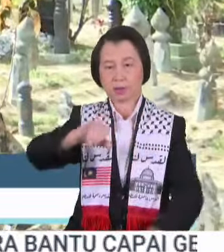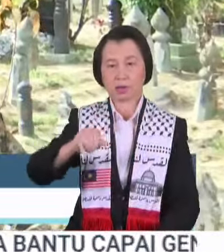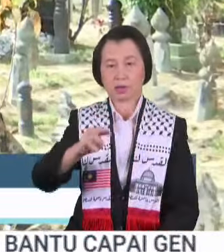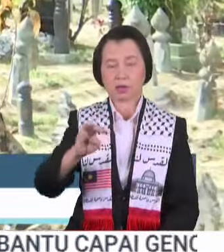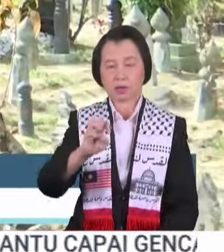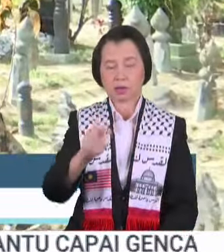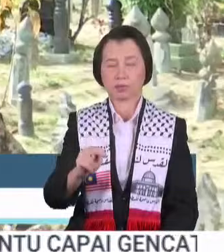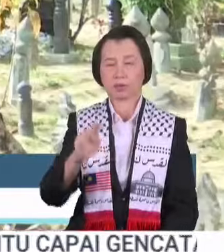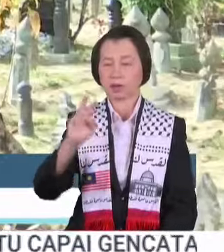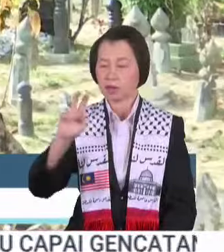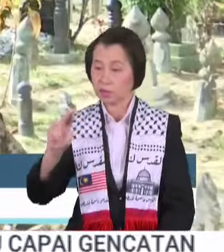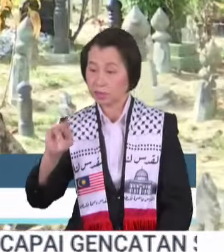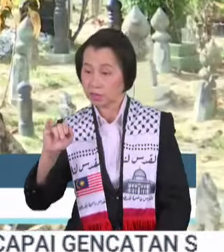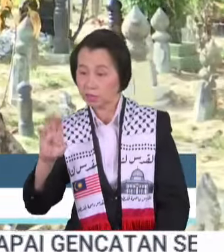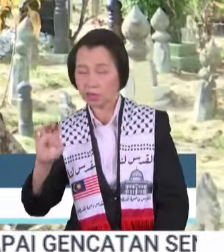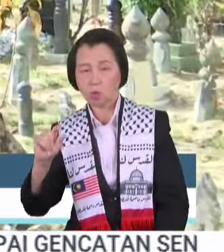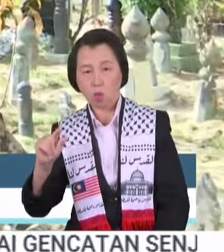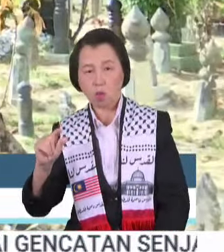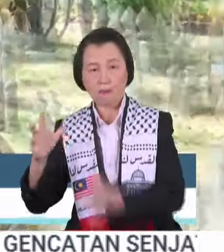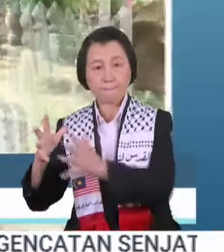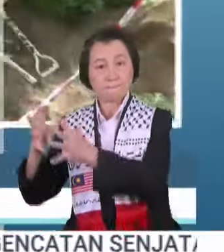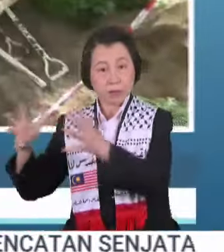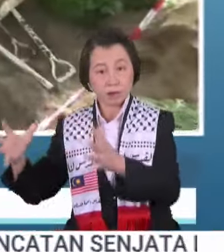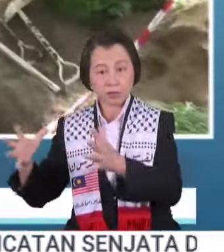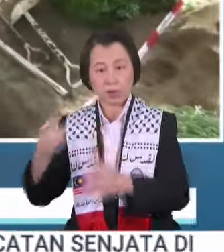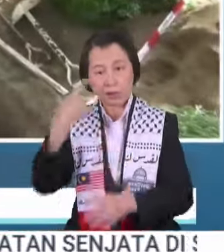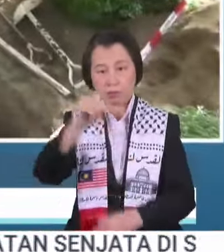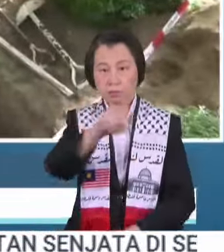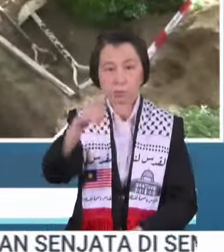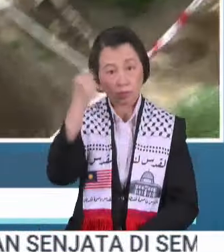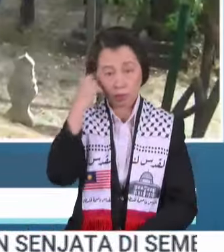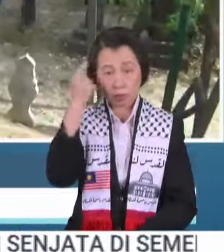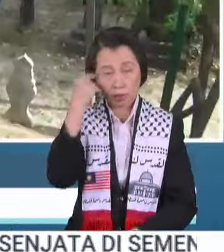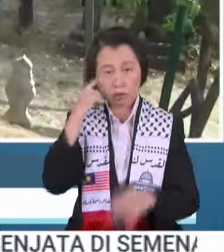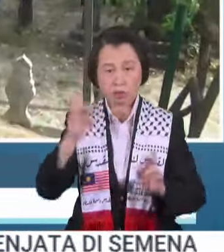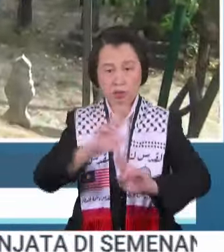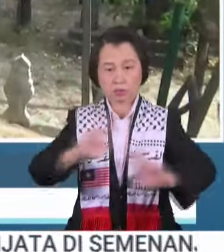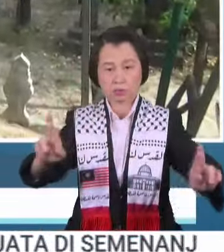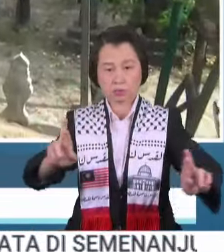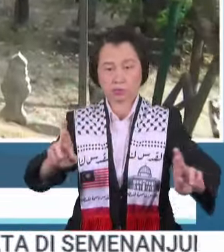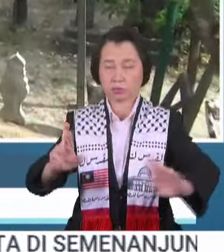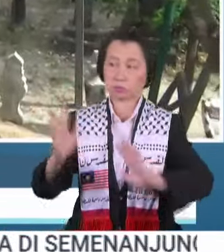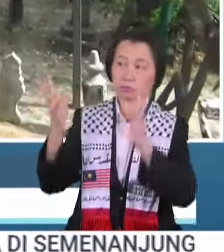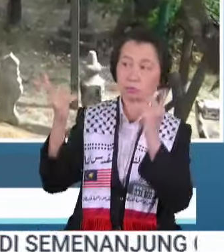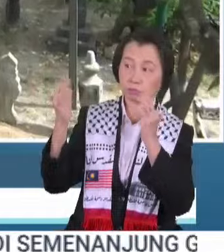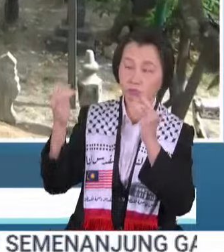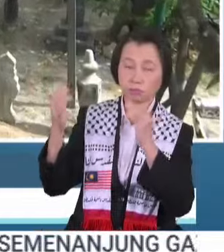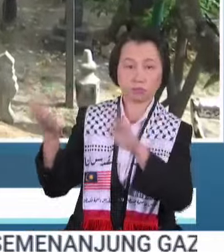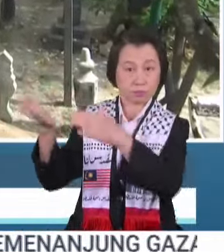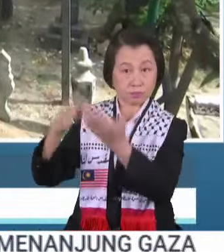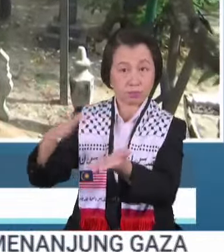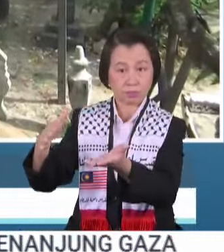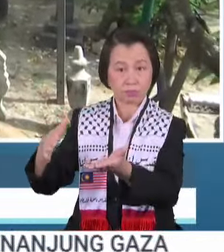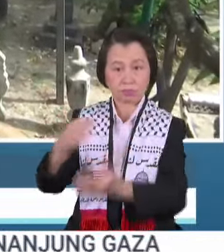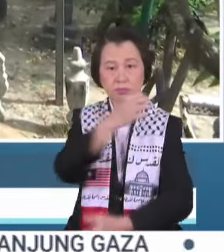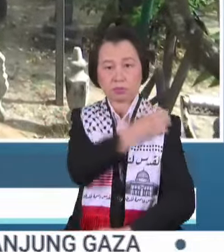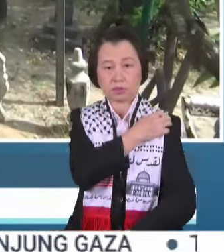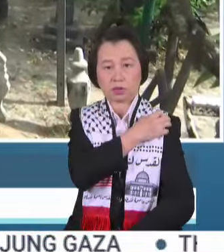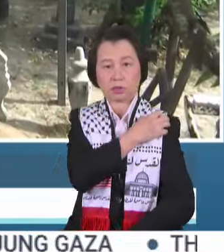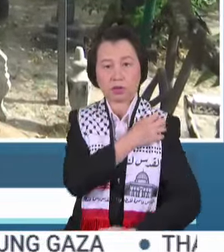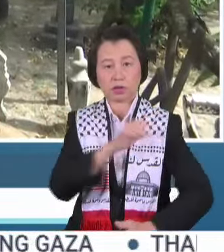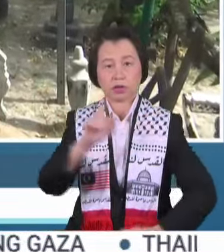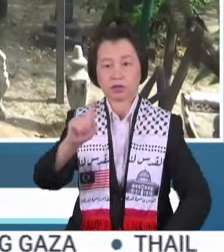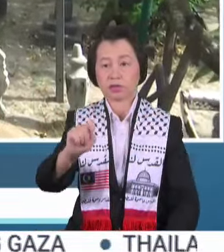Besar, dan untuk makluman persiapan untuk urusan pengebumian jenazah Allahyarham Pegawai